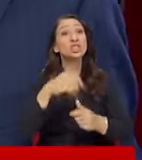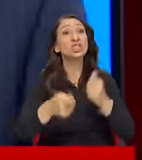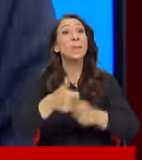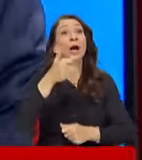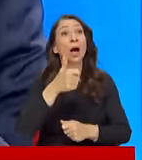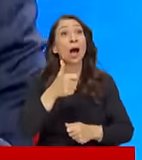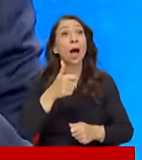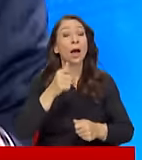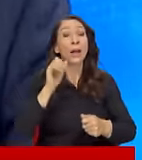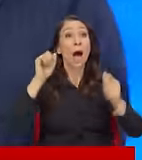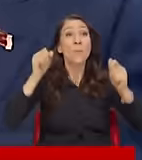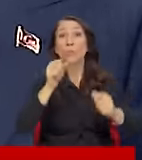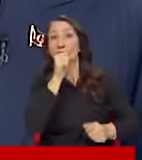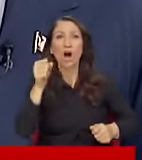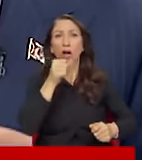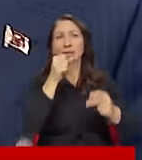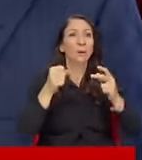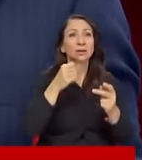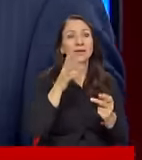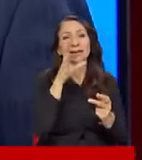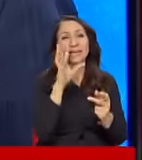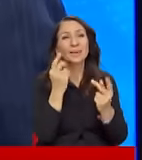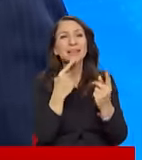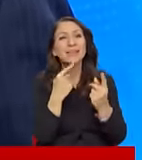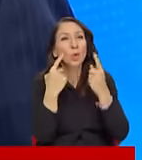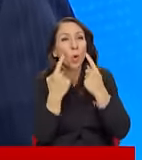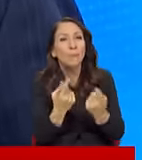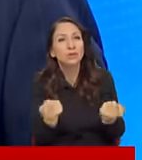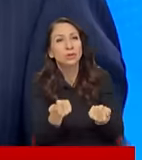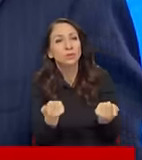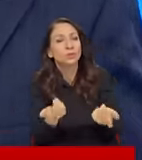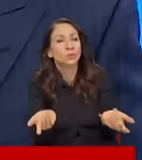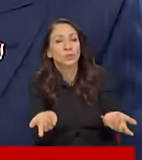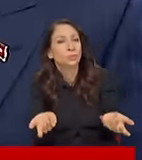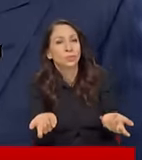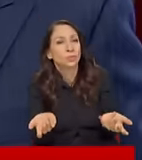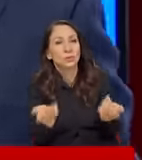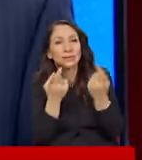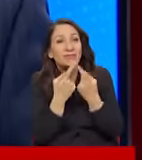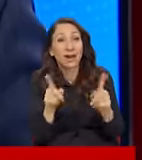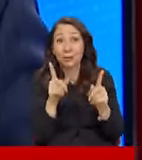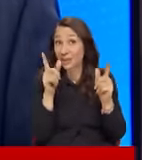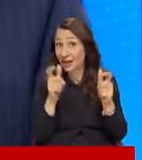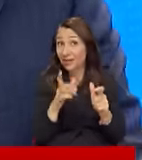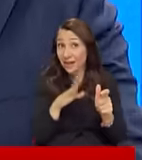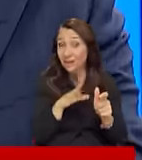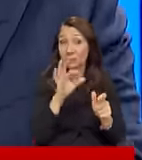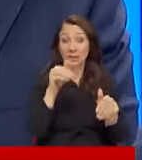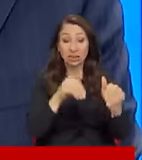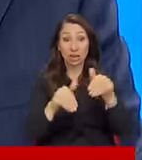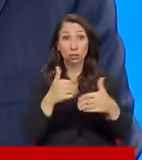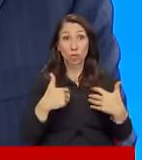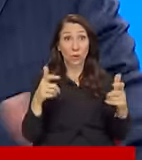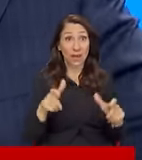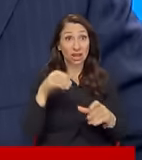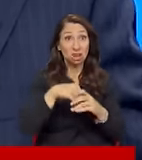Bakanlığı'nın amigo gibi mikrofonu eline al. Ya kime hoş görünmeye çalışıyorsunuz? Daha farklı bir boyutu var. Şimdi seçim